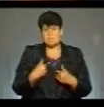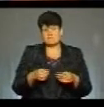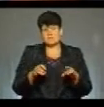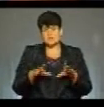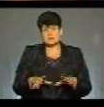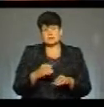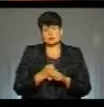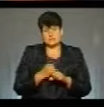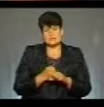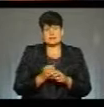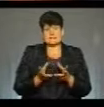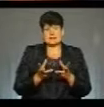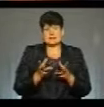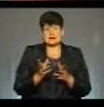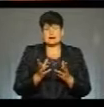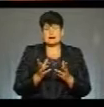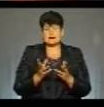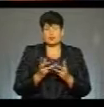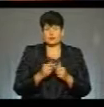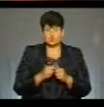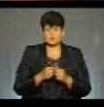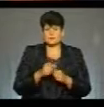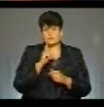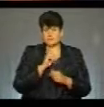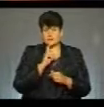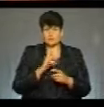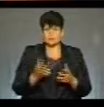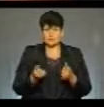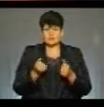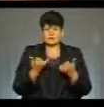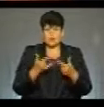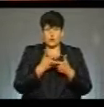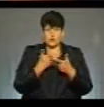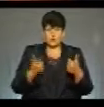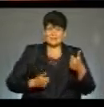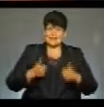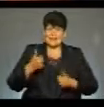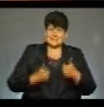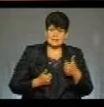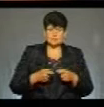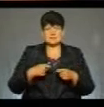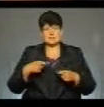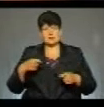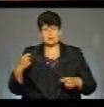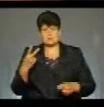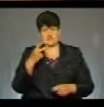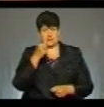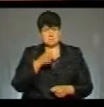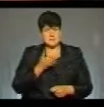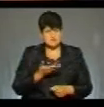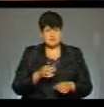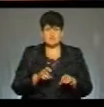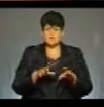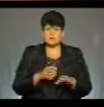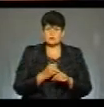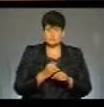їх зробити за рахунок експлуатаційного утримання, тому що якщо зараз оголошувати тендер, чи тоді оголошувати тендер, воно затягнулося б на 2 місяці. Вирішили